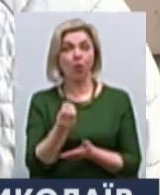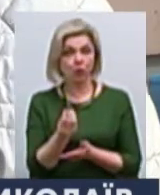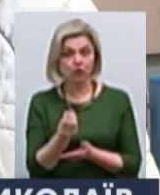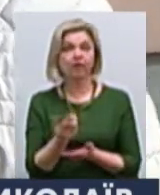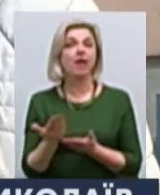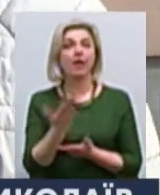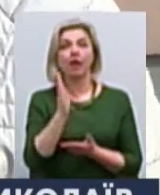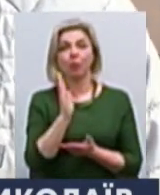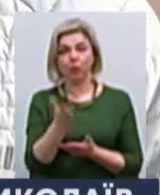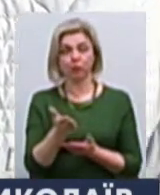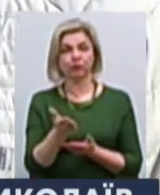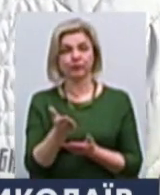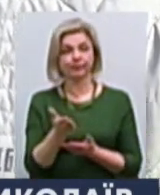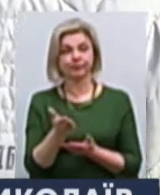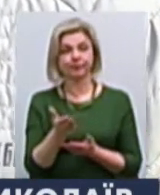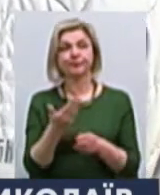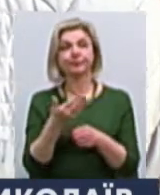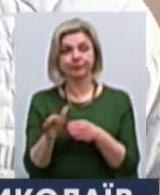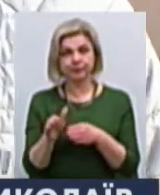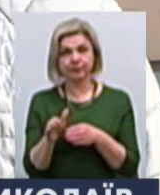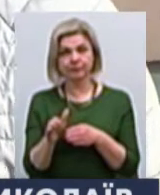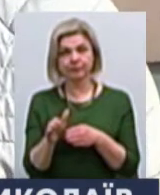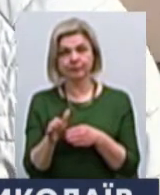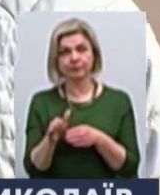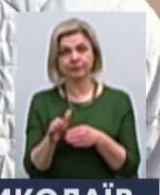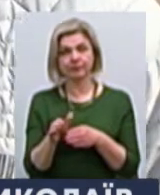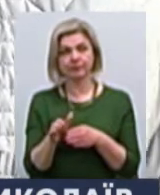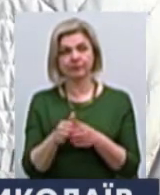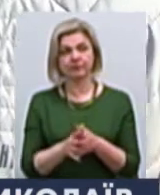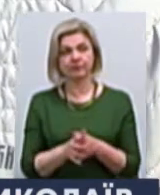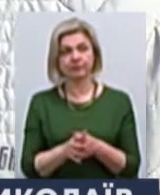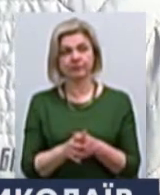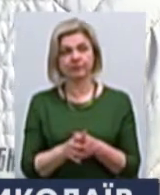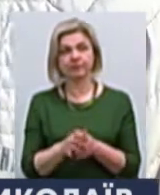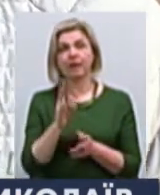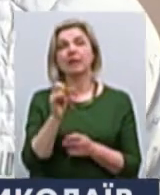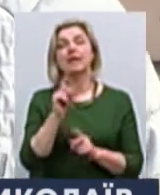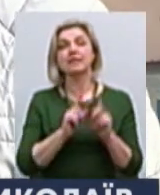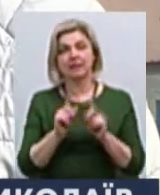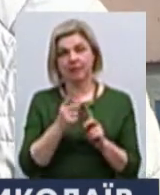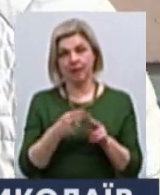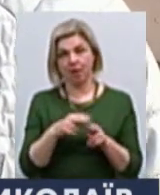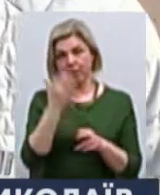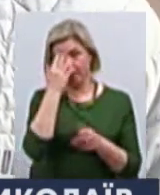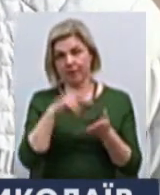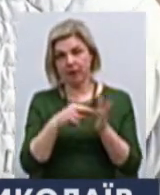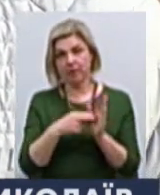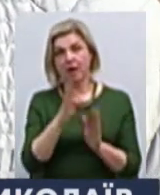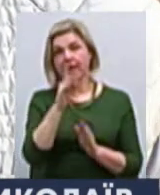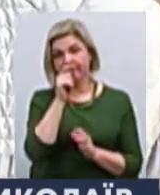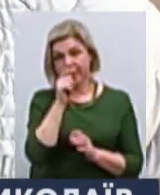які будуть виділені на сесії, яка планується у квітні